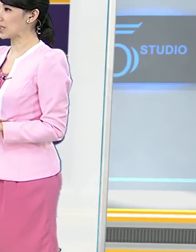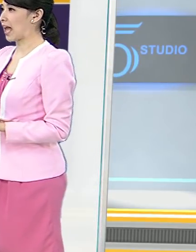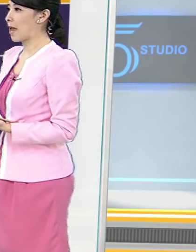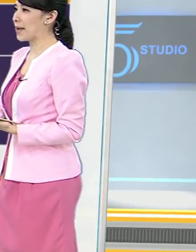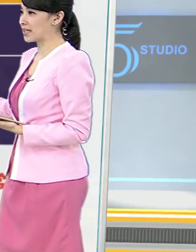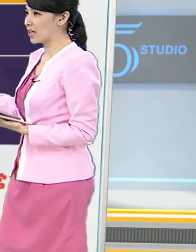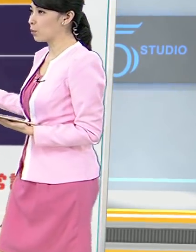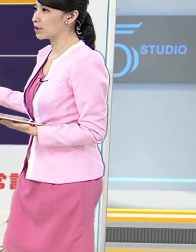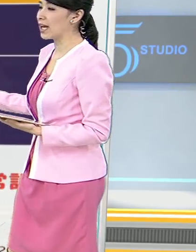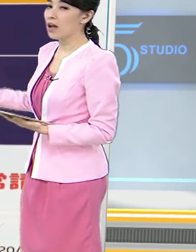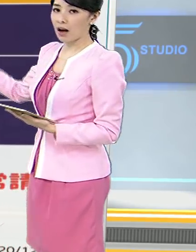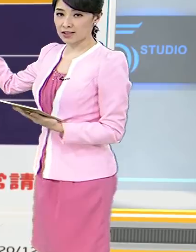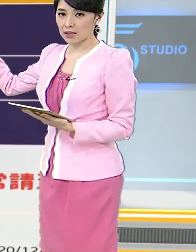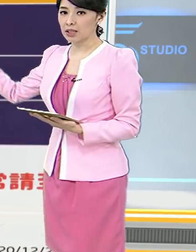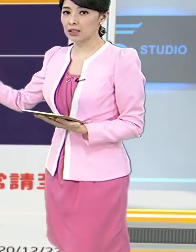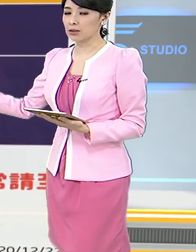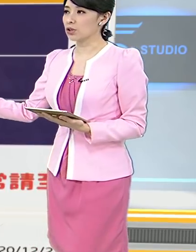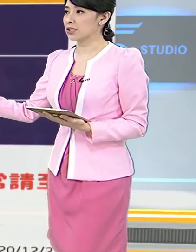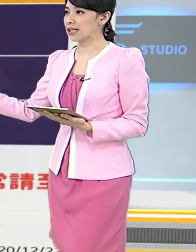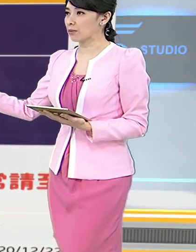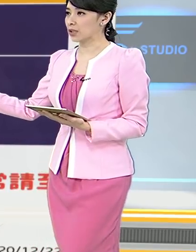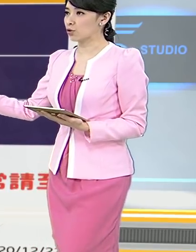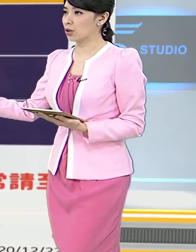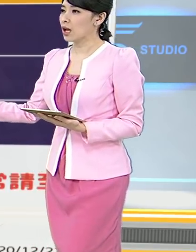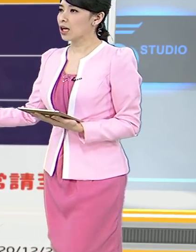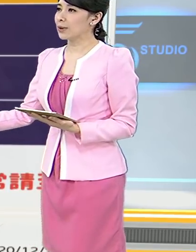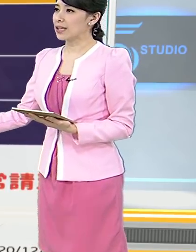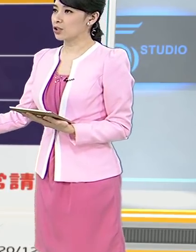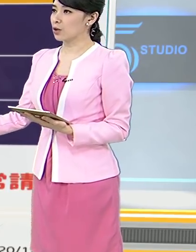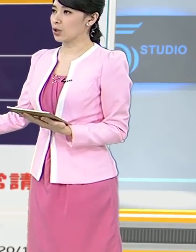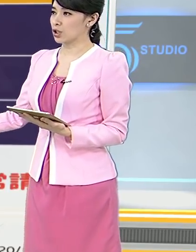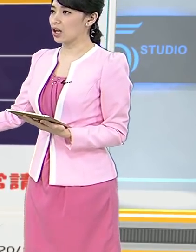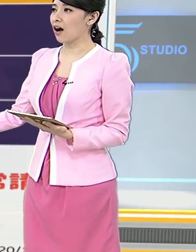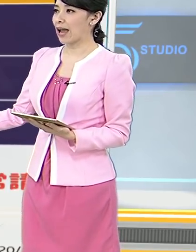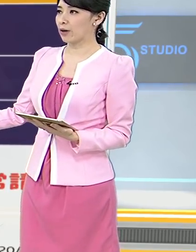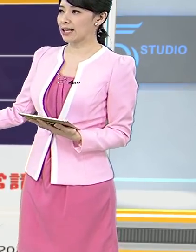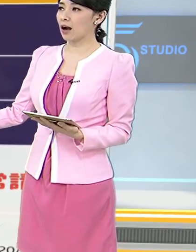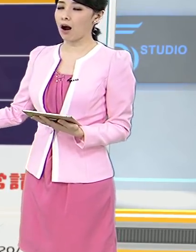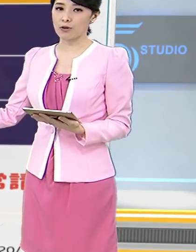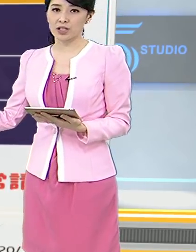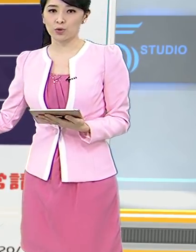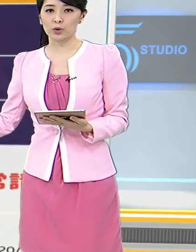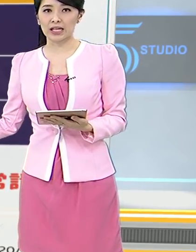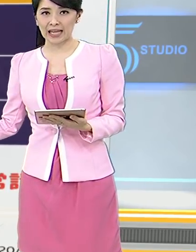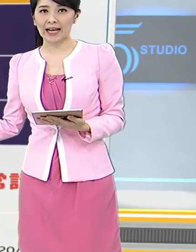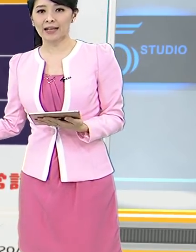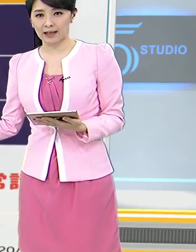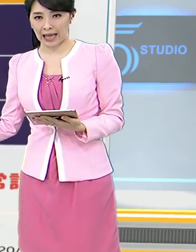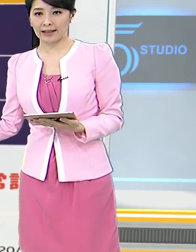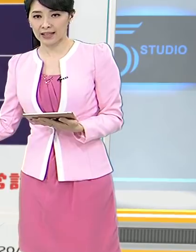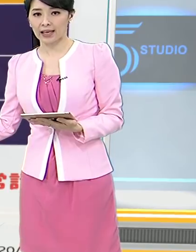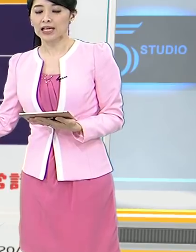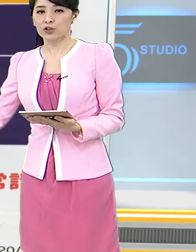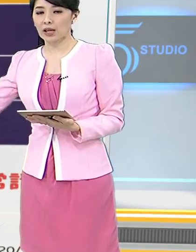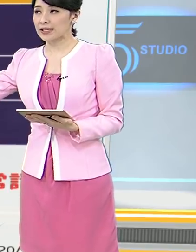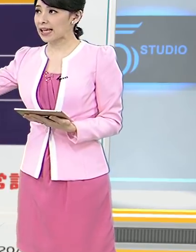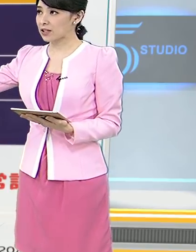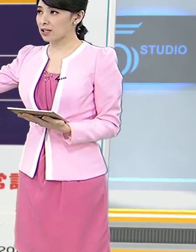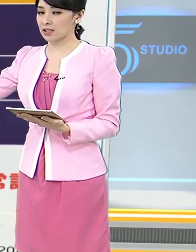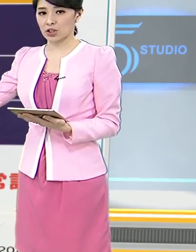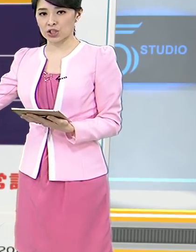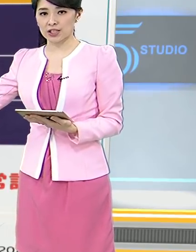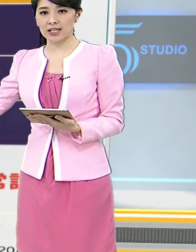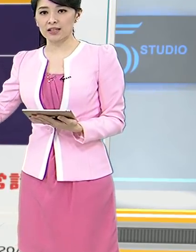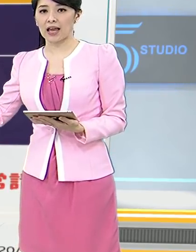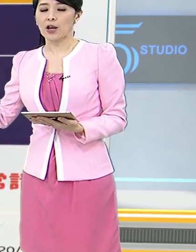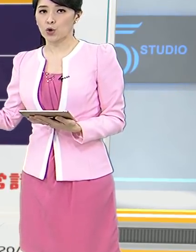搜狗的台北天母店。好，前面呢都是在天母地区，另外在12月11号还有来到好事多的南坎店，所以在这